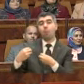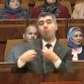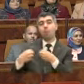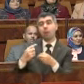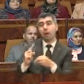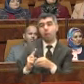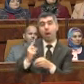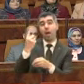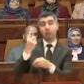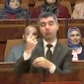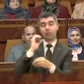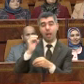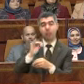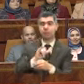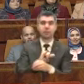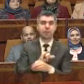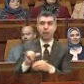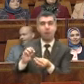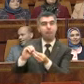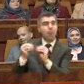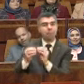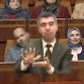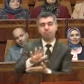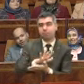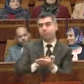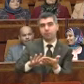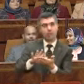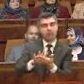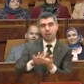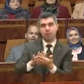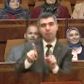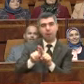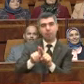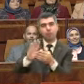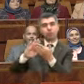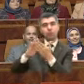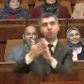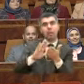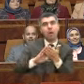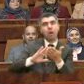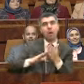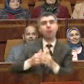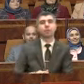الشيء تترتب عليه مشاكل كثيرة للإدارة ولجمعيات المجتمع المدني.